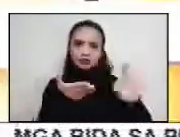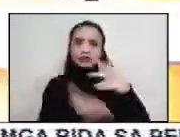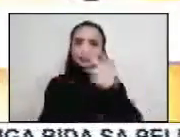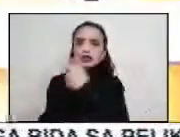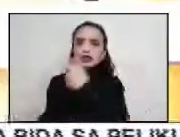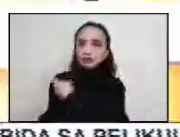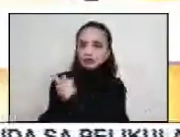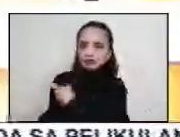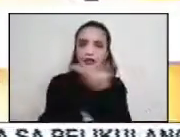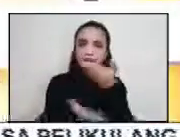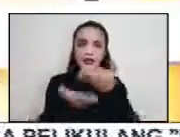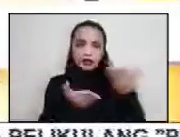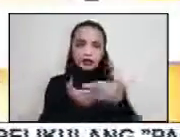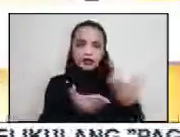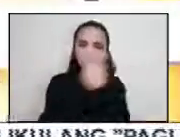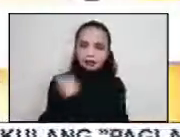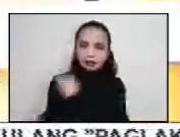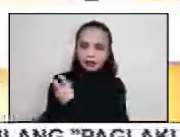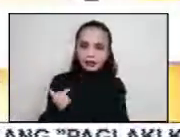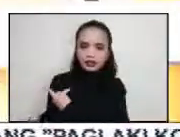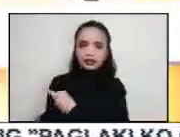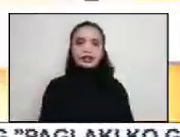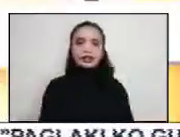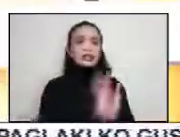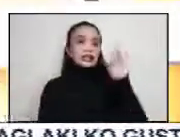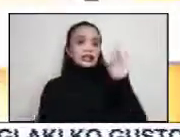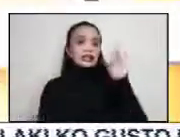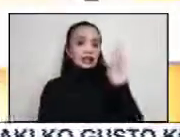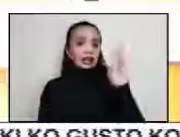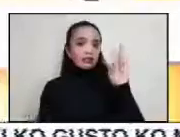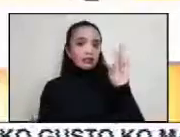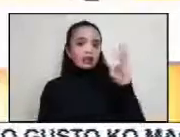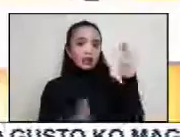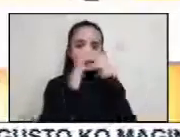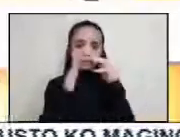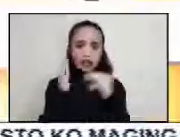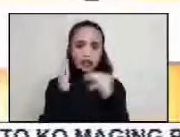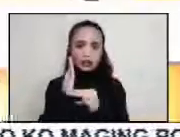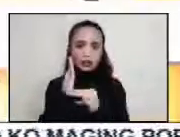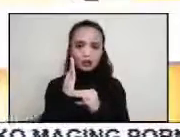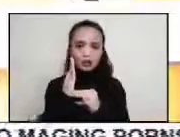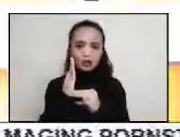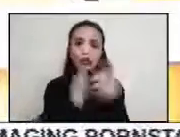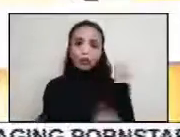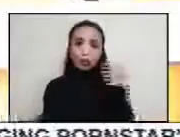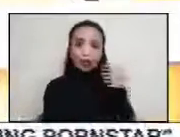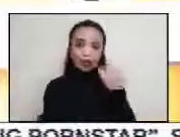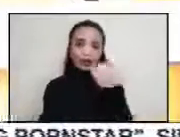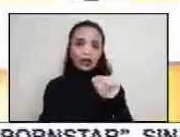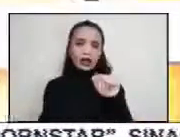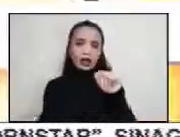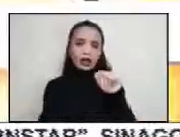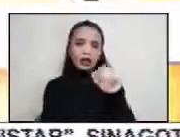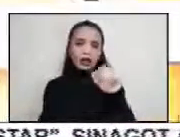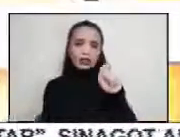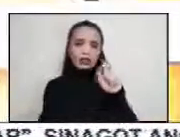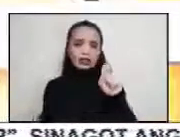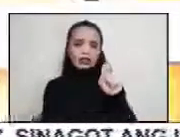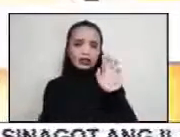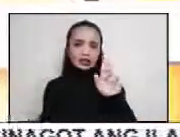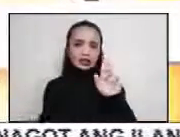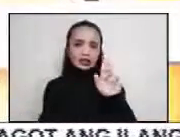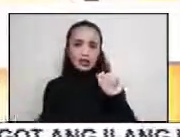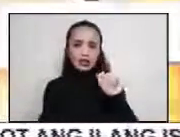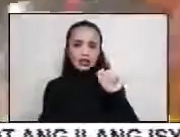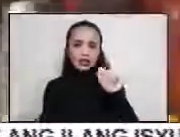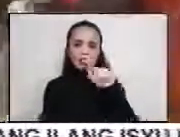available ngayon. Saka hindi mo hindi mo hawak din yung mga supplier eh. Ang daming demand po niyan sa iba't ibang mga bansa. Nauna yung mga mas